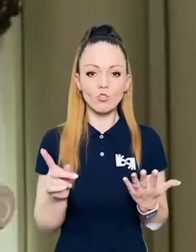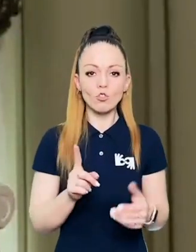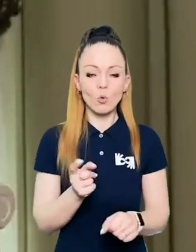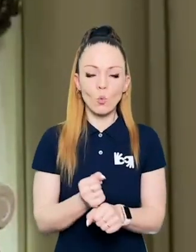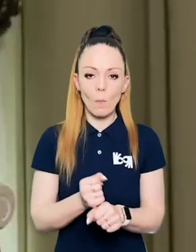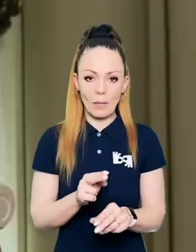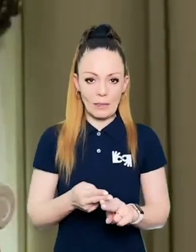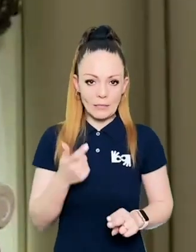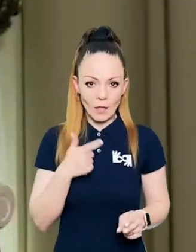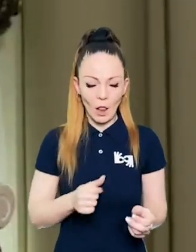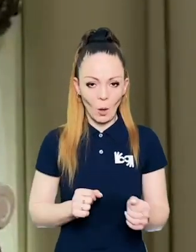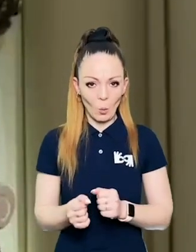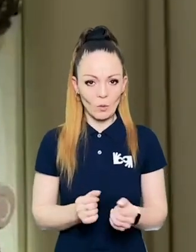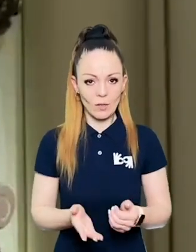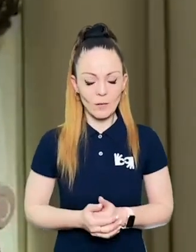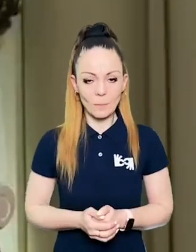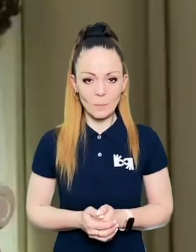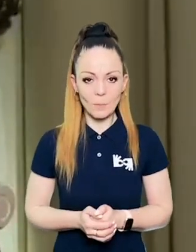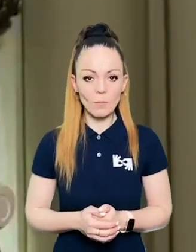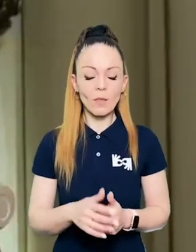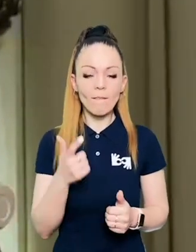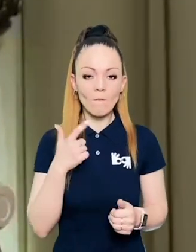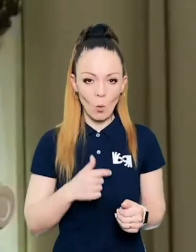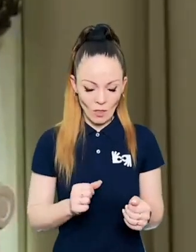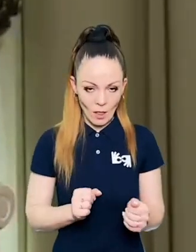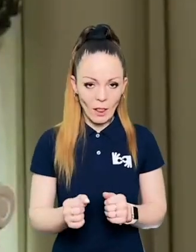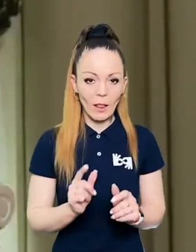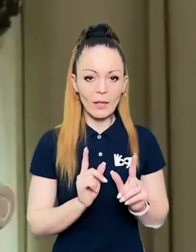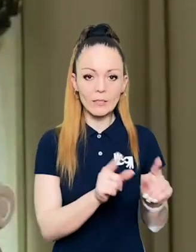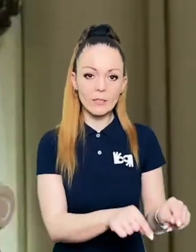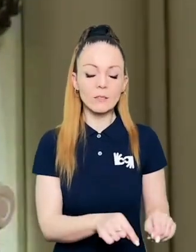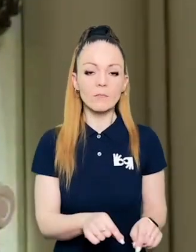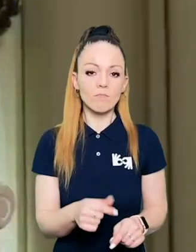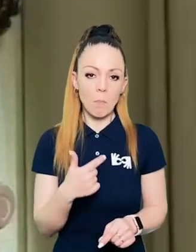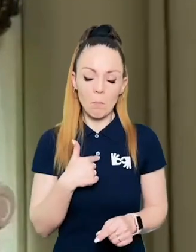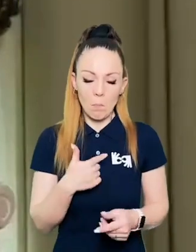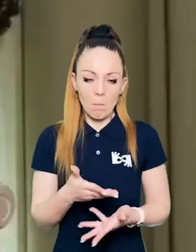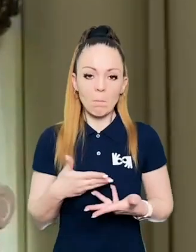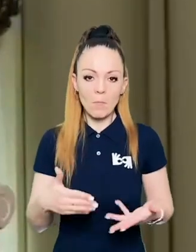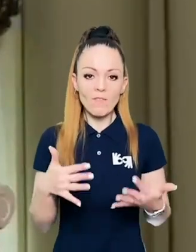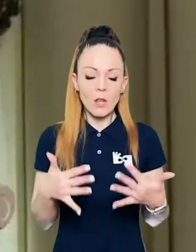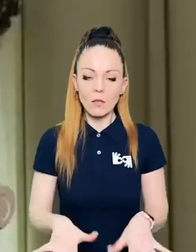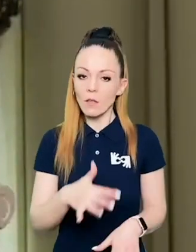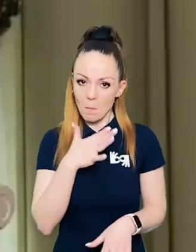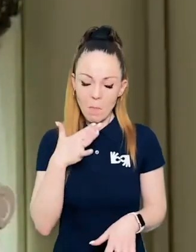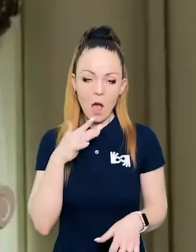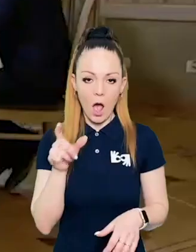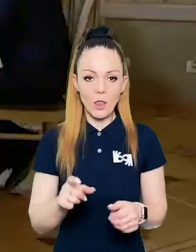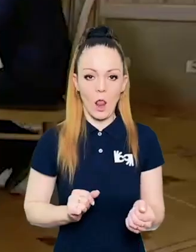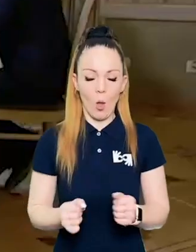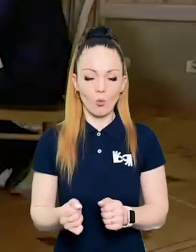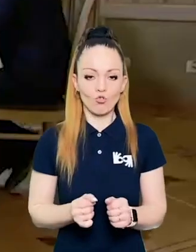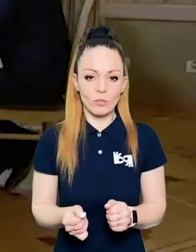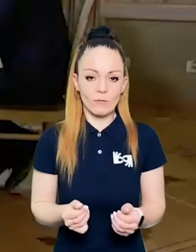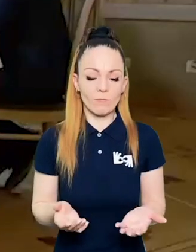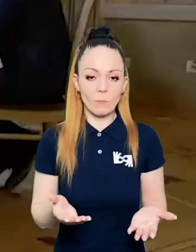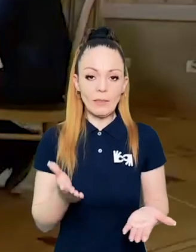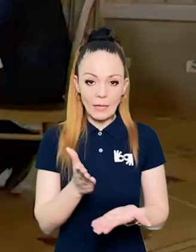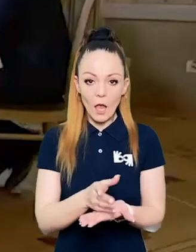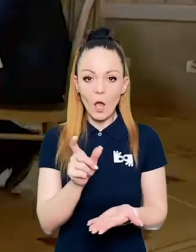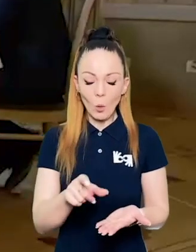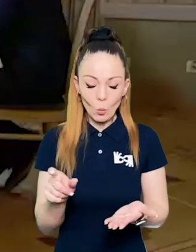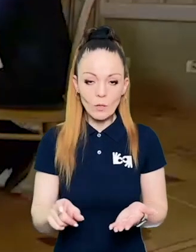Уявіть собі, що робили ці люди. Вони летіли туди, ми втратили багато льотчиків. Просто є люди,